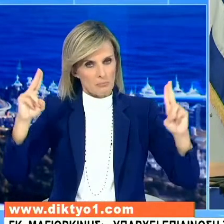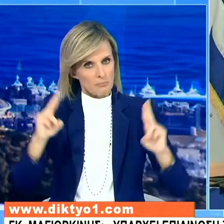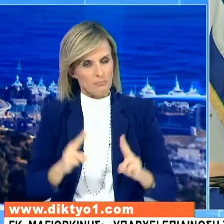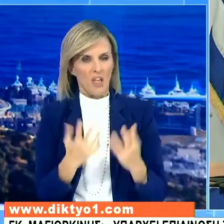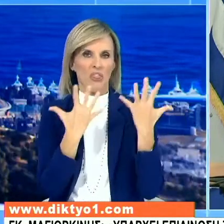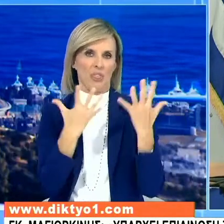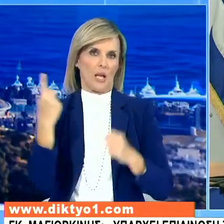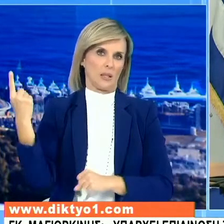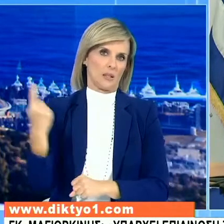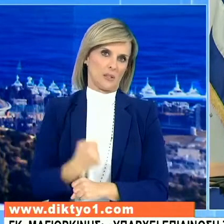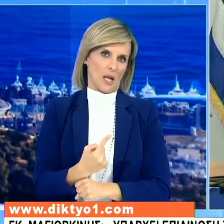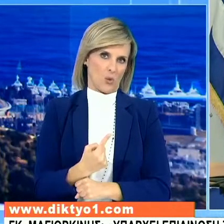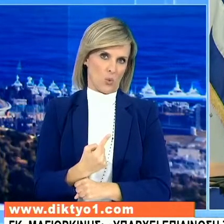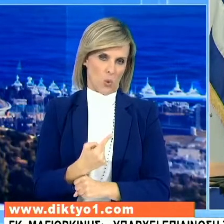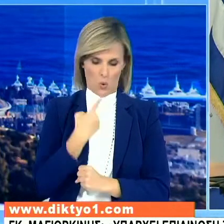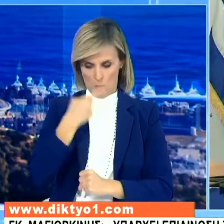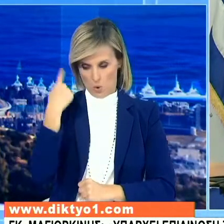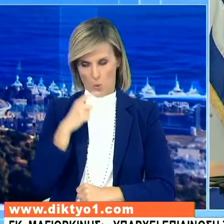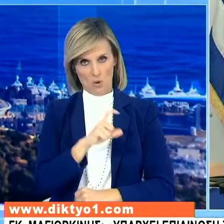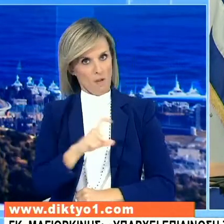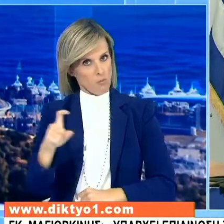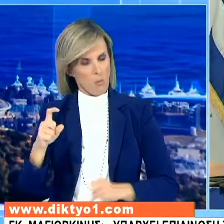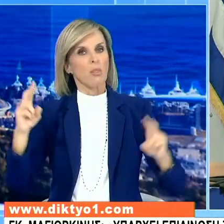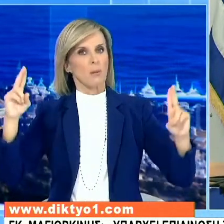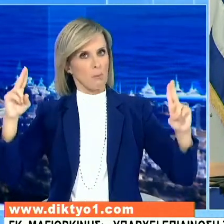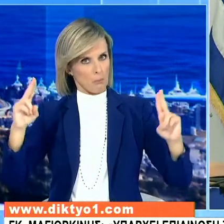μείωση εντός της τελευταίας εβδομάδας, καθώς καταγράφηκαν